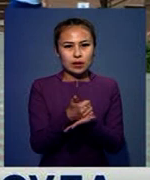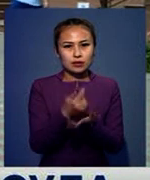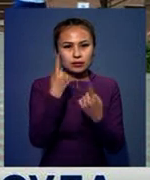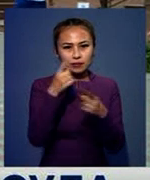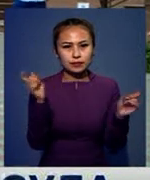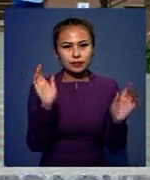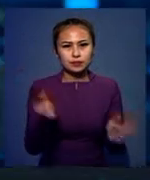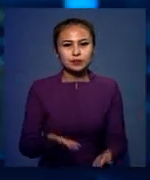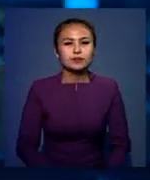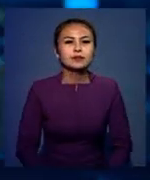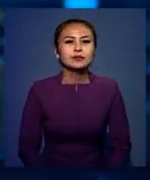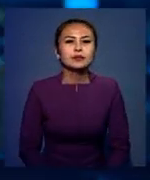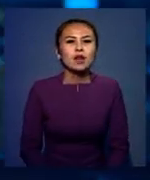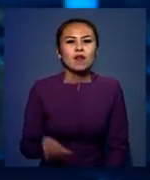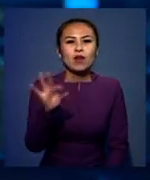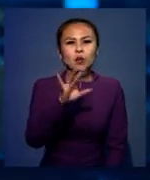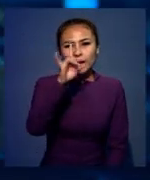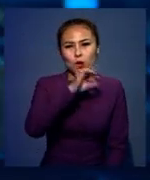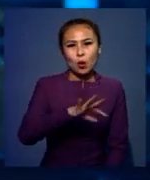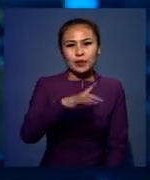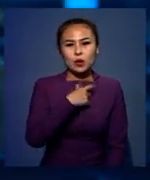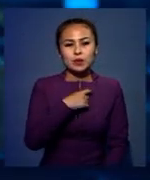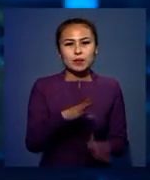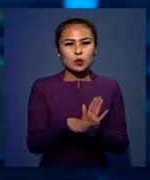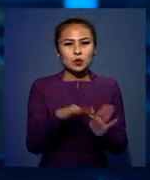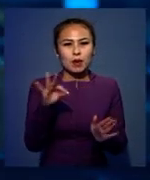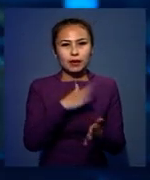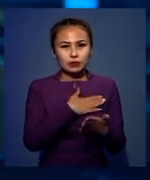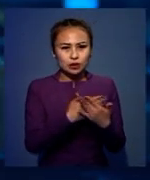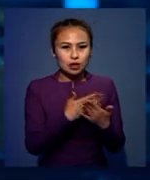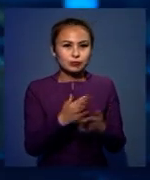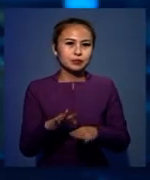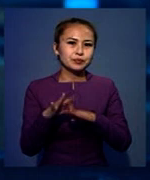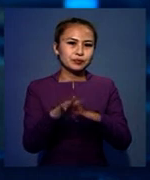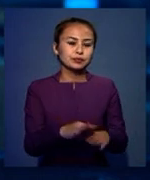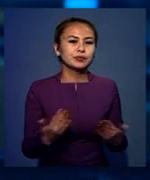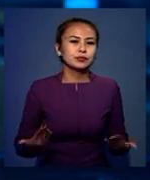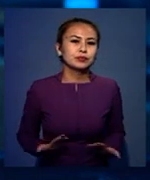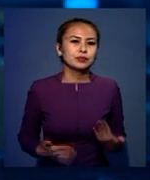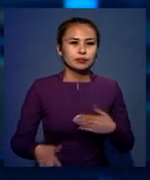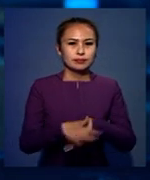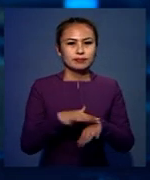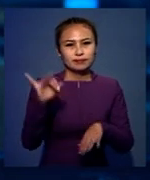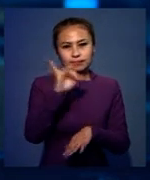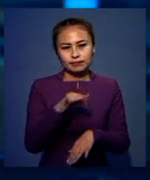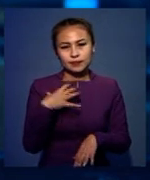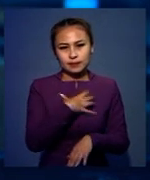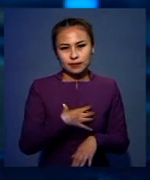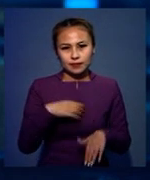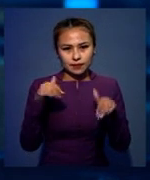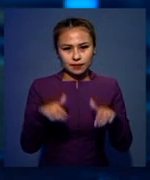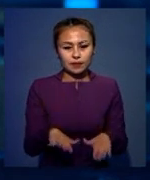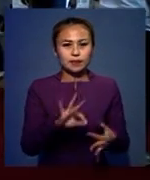етіледі. Шығыс Қазақстан облысында дауыс беру барысы қарқынды жалғасып жатыр. Ел өміріндегі тарихи маңызы